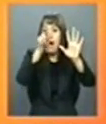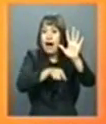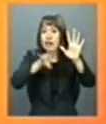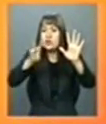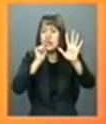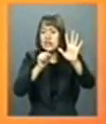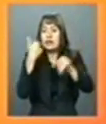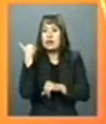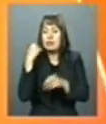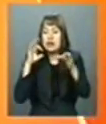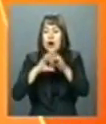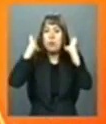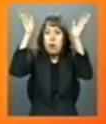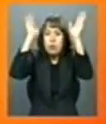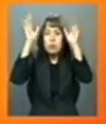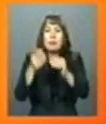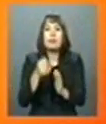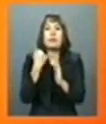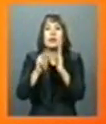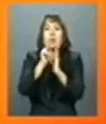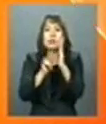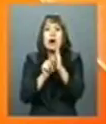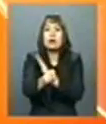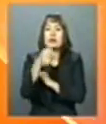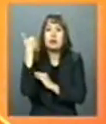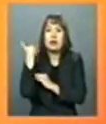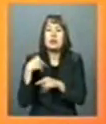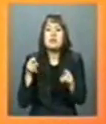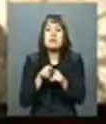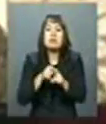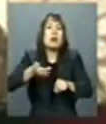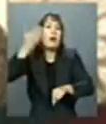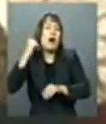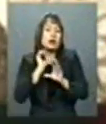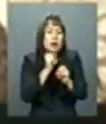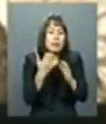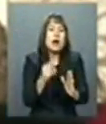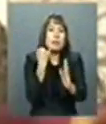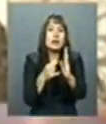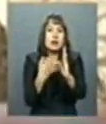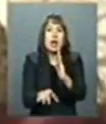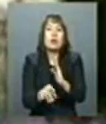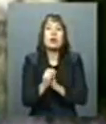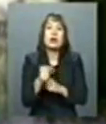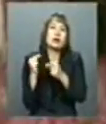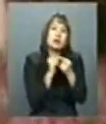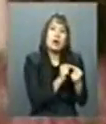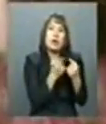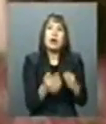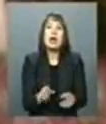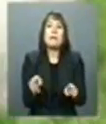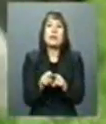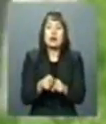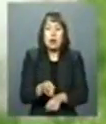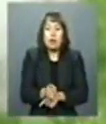ต่อการละเมิดกฎหมายในฐานความผิดเช่นเดียวกับที่เคยถูกดำเนินคดีไม่ต่างจากโฆษณาทางเพศที่มีเนื้อหาส่ว